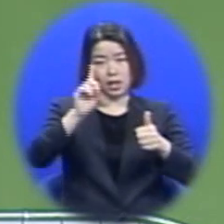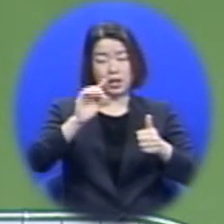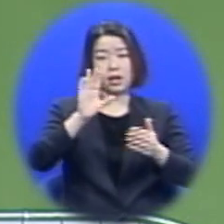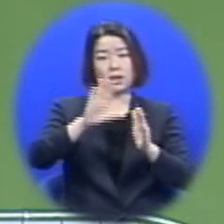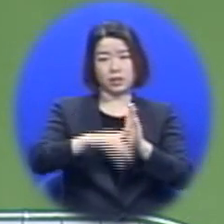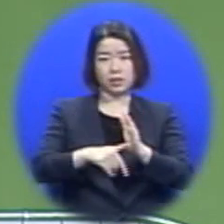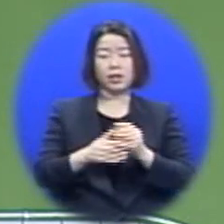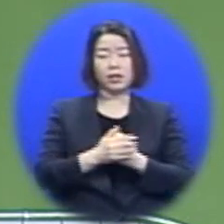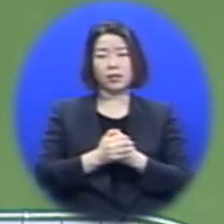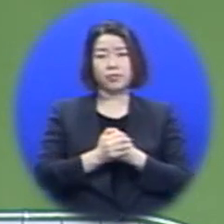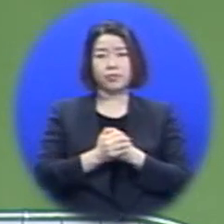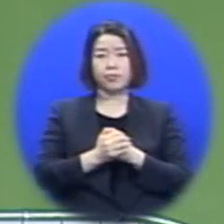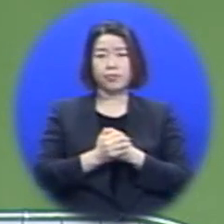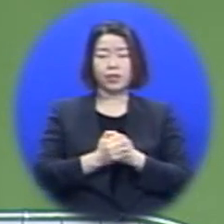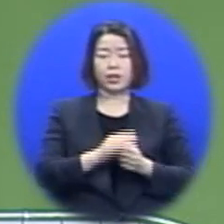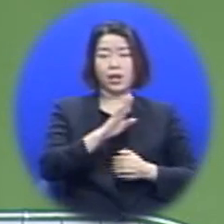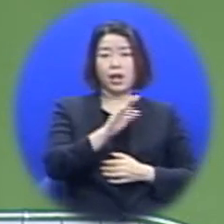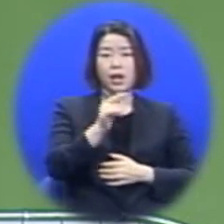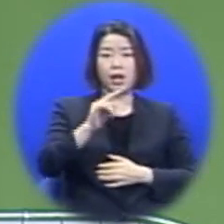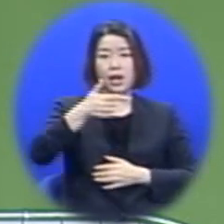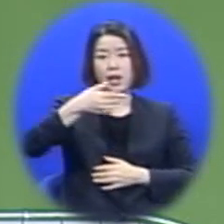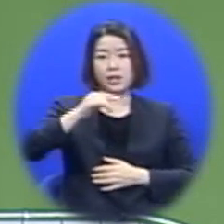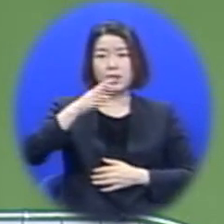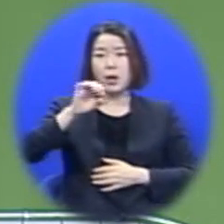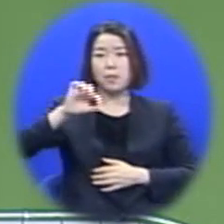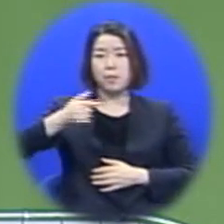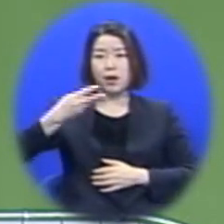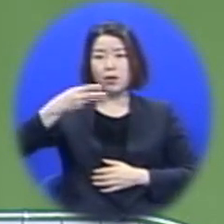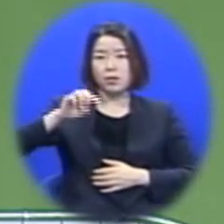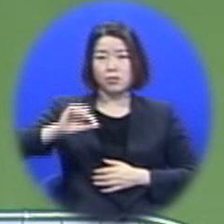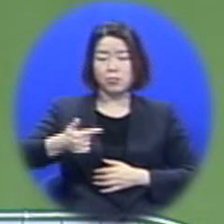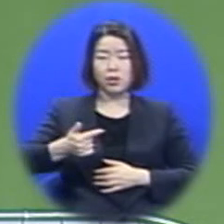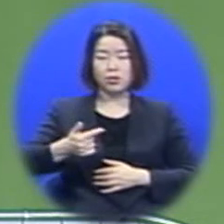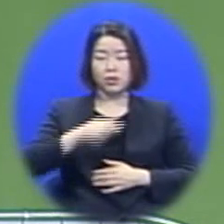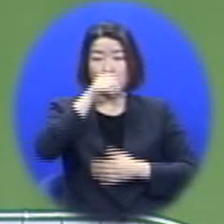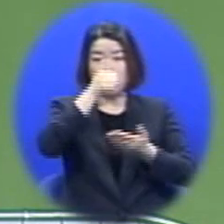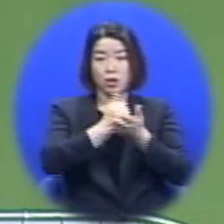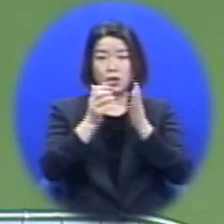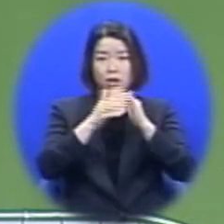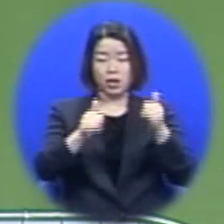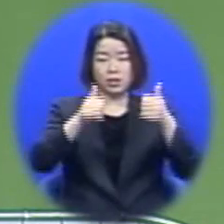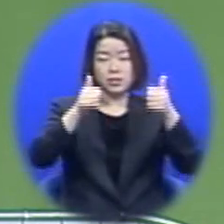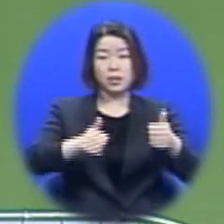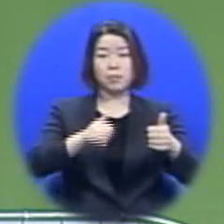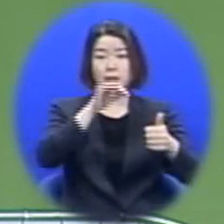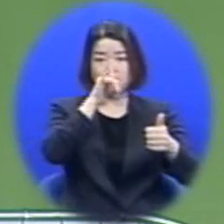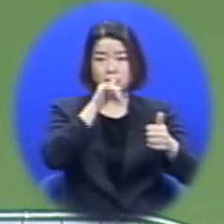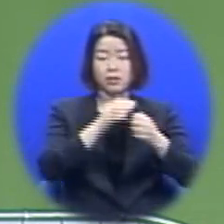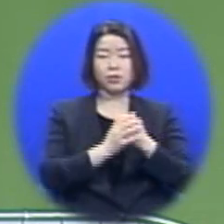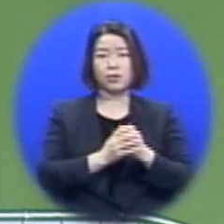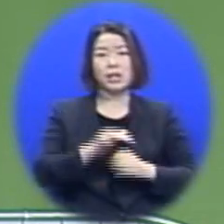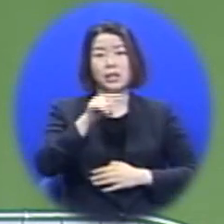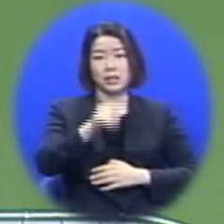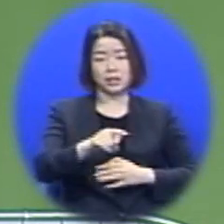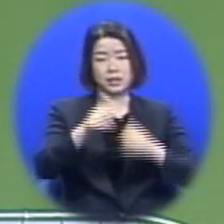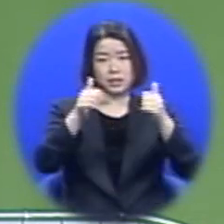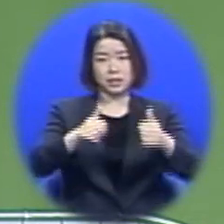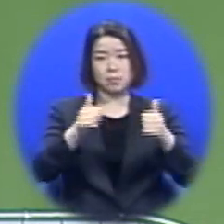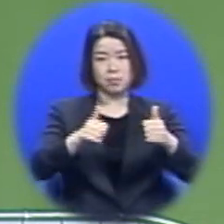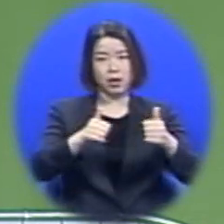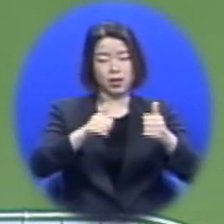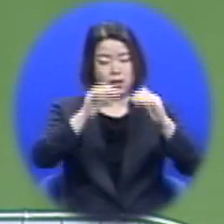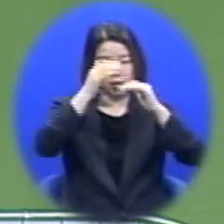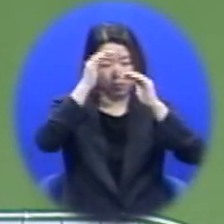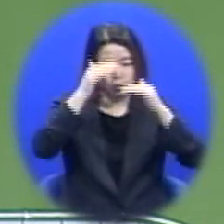됐는데 해리 팔머라고 하는 죄수에 대한 재판입니다. 그 재판을